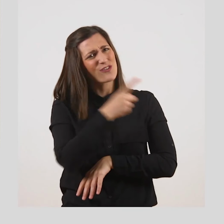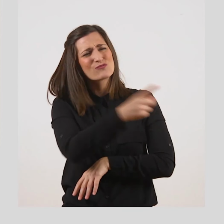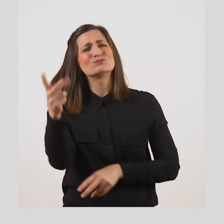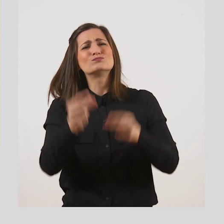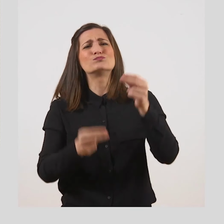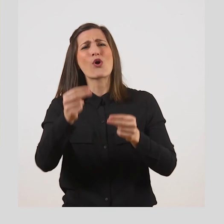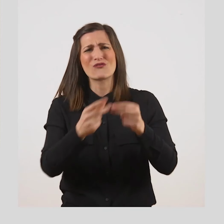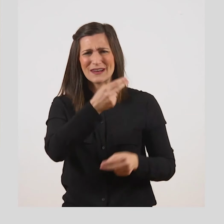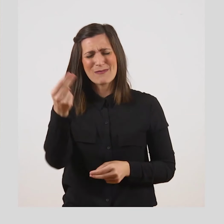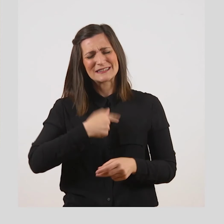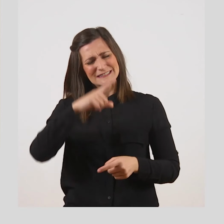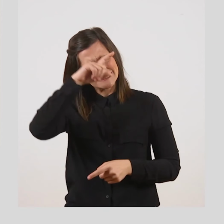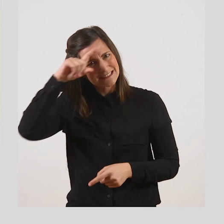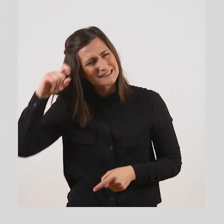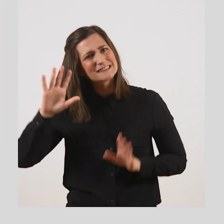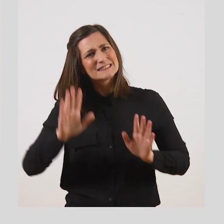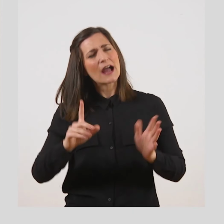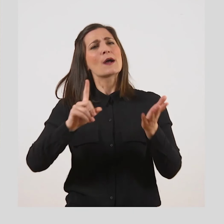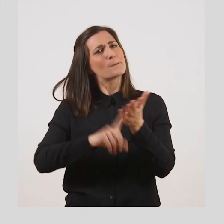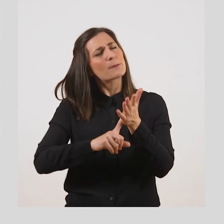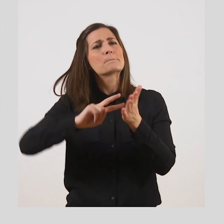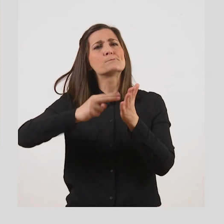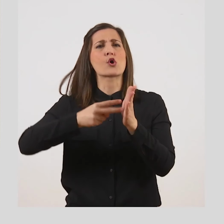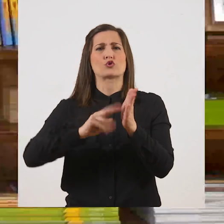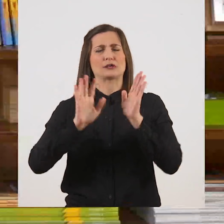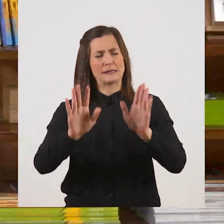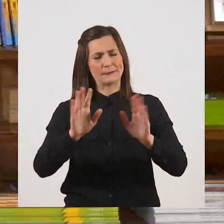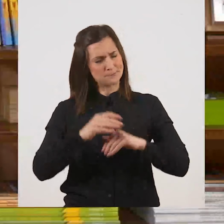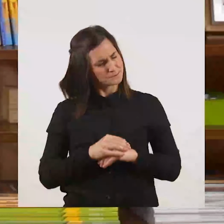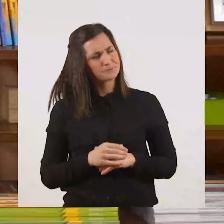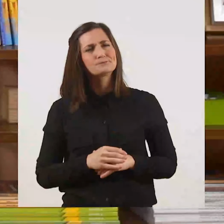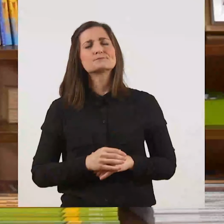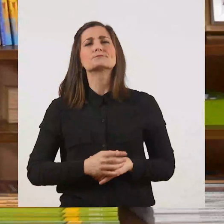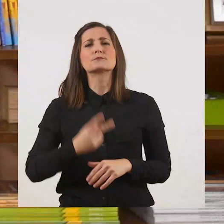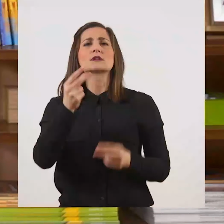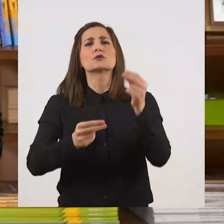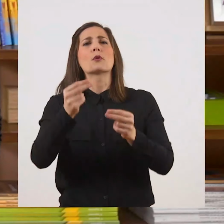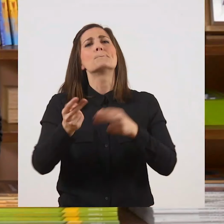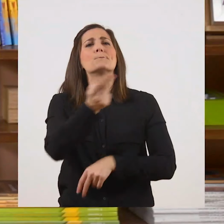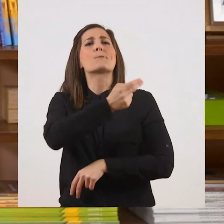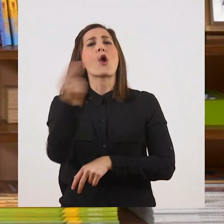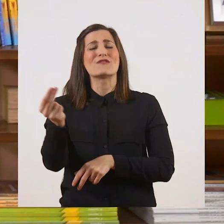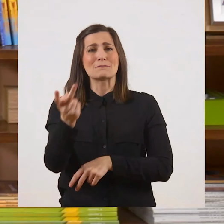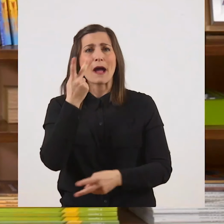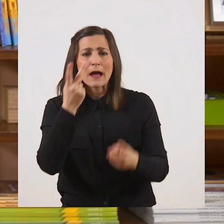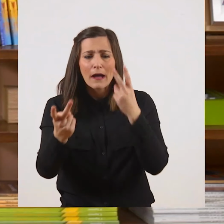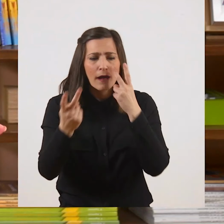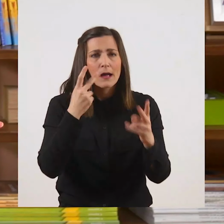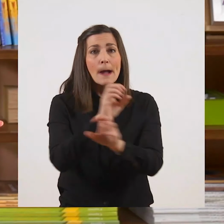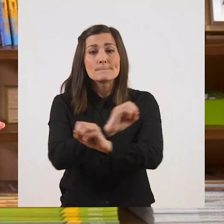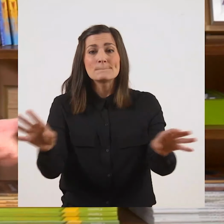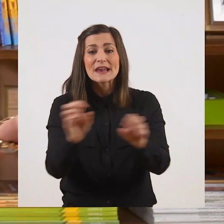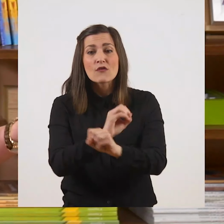υπάρχουν 2-3 πραγματάκια που πρέπει να προσέξουμε. Όταν βλέπουμε ένα πρόβλημα, εντοπίζουμε τις πληροφορίες